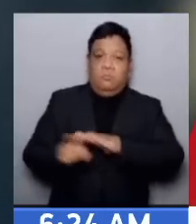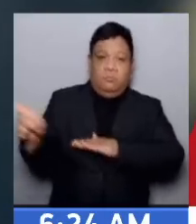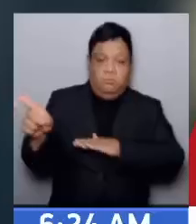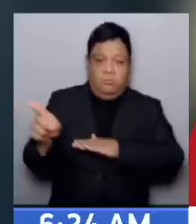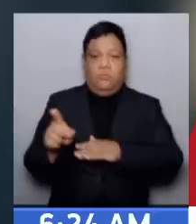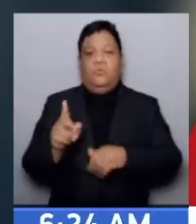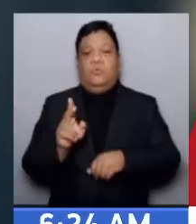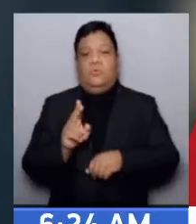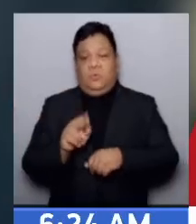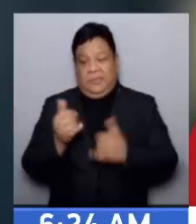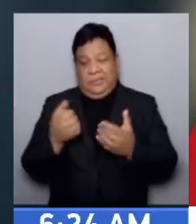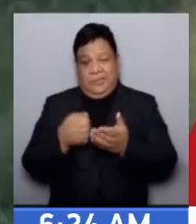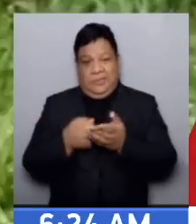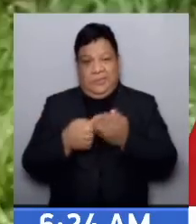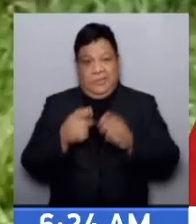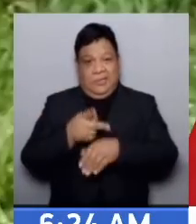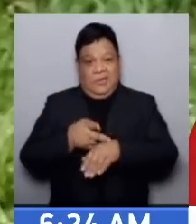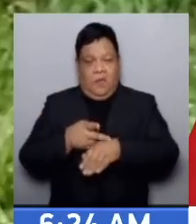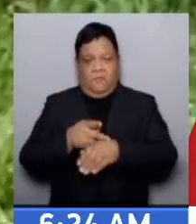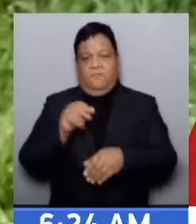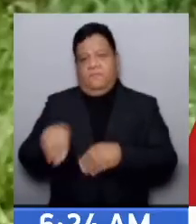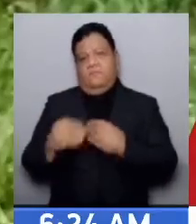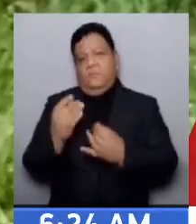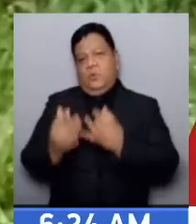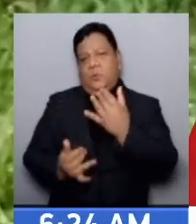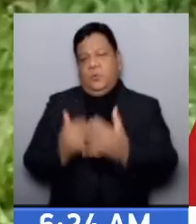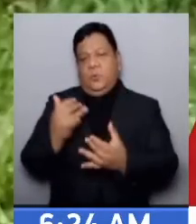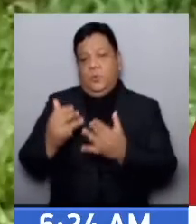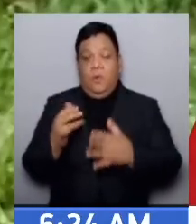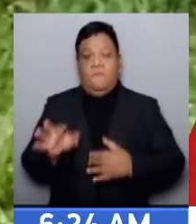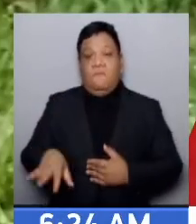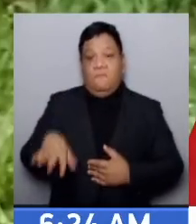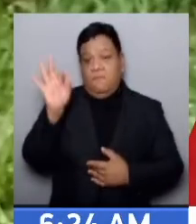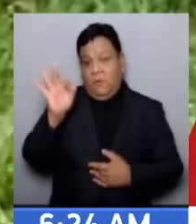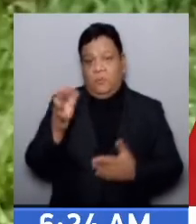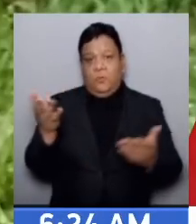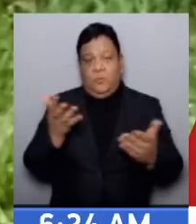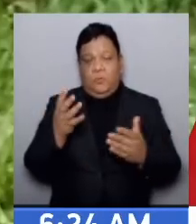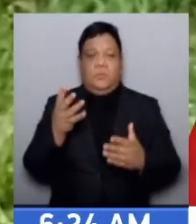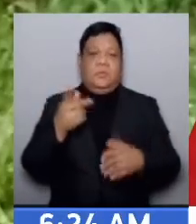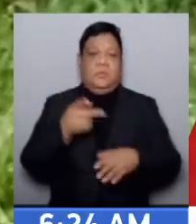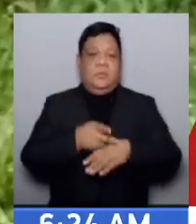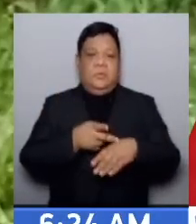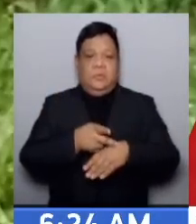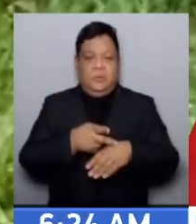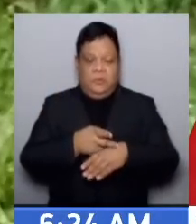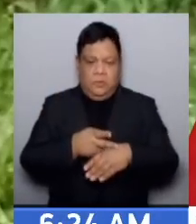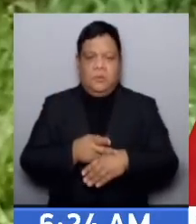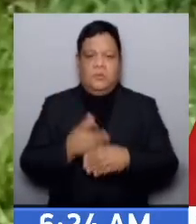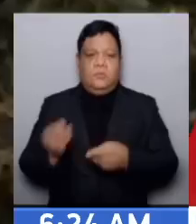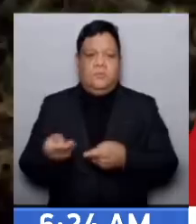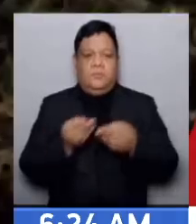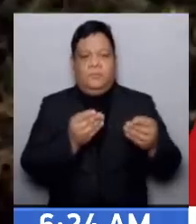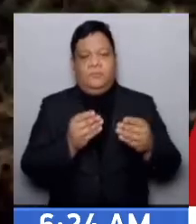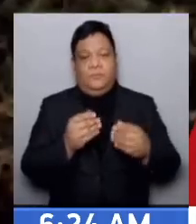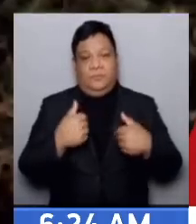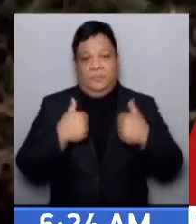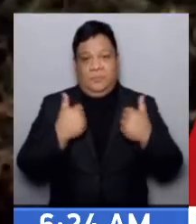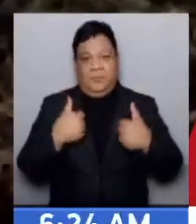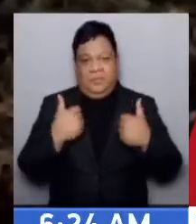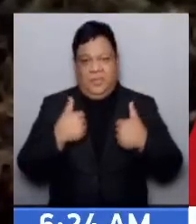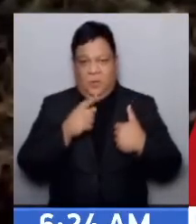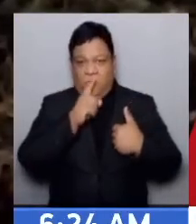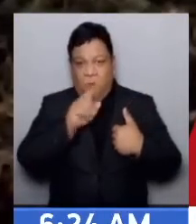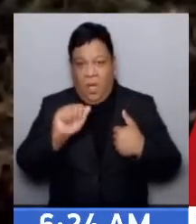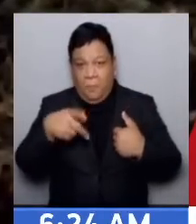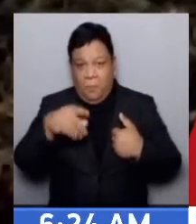krimen. Da-recover ang mga otoridad ng kutsilyong ginamit ng salarin at tinon-over na po sa DSWD ang minor de edad na apo. Tumangi